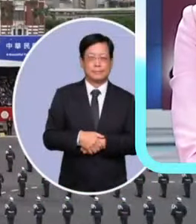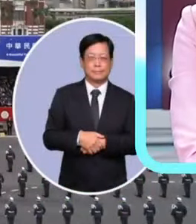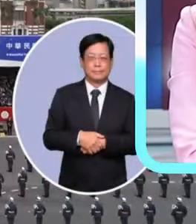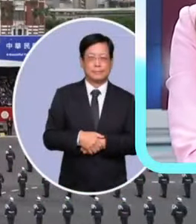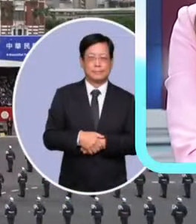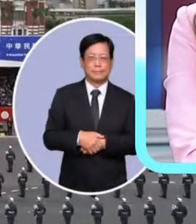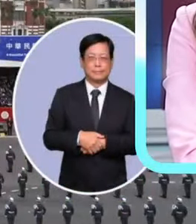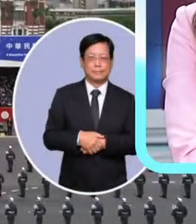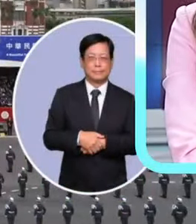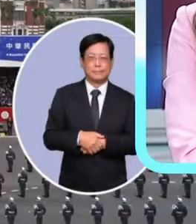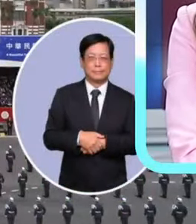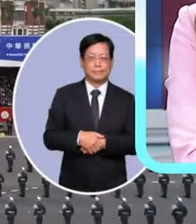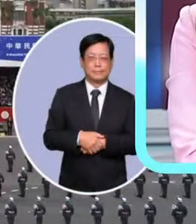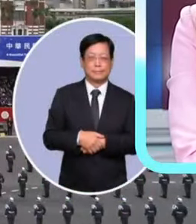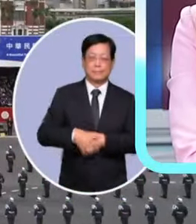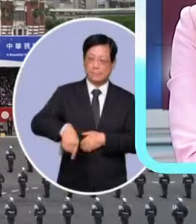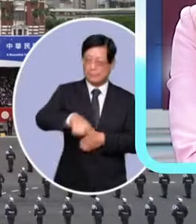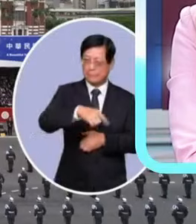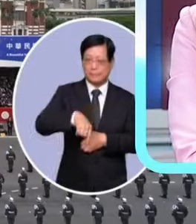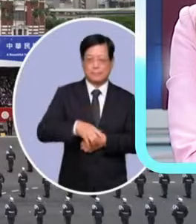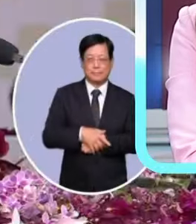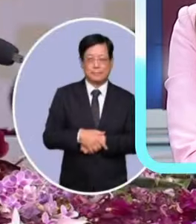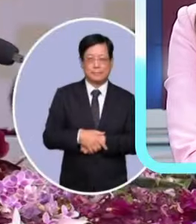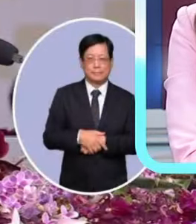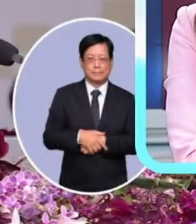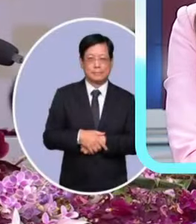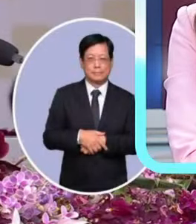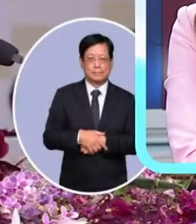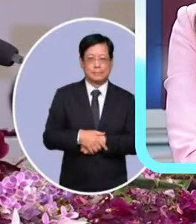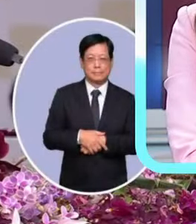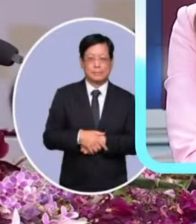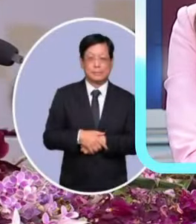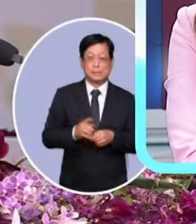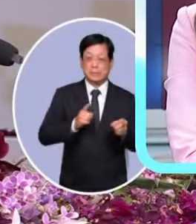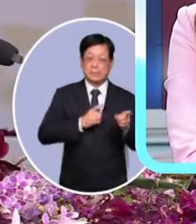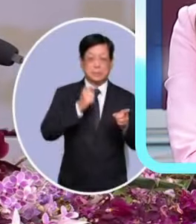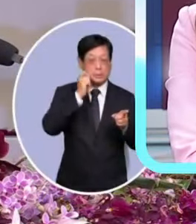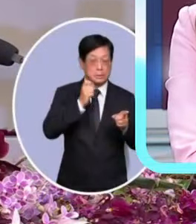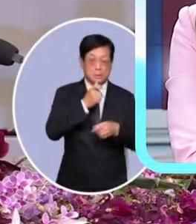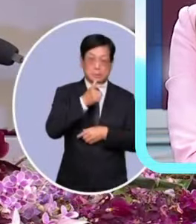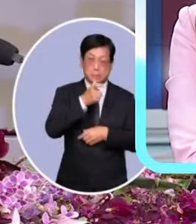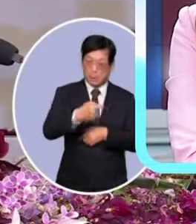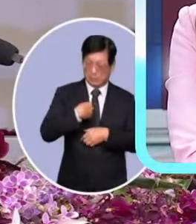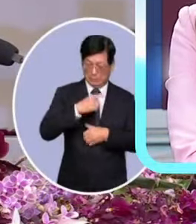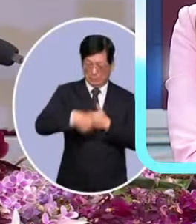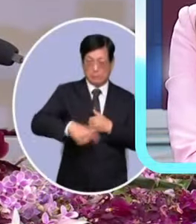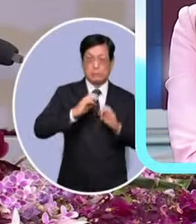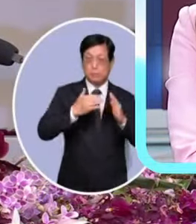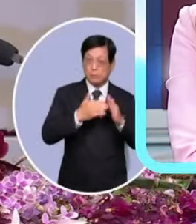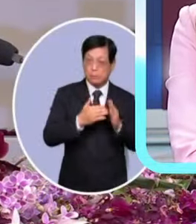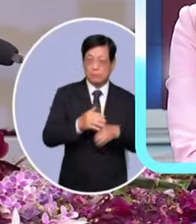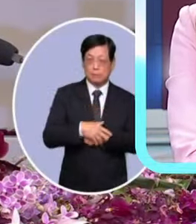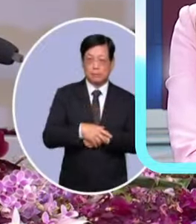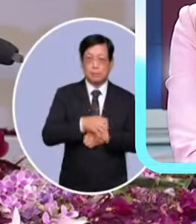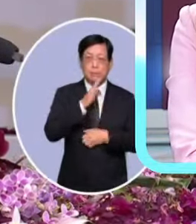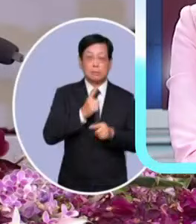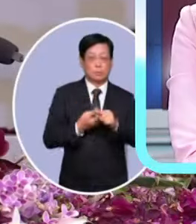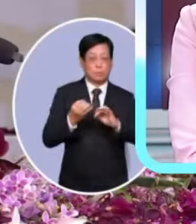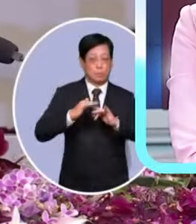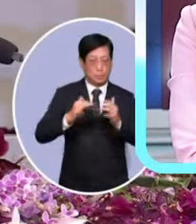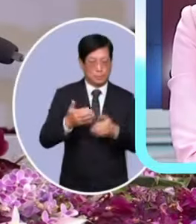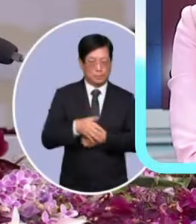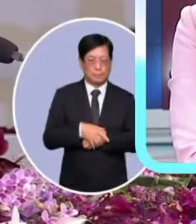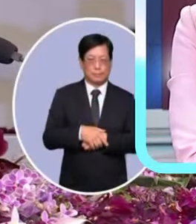然后事实上他提吴康仁，那对吴康仁就不公平了。吴康仁事实上他是讲锦绣中华，